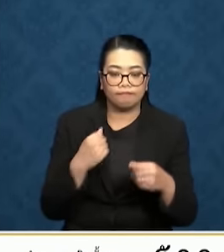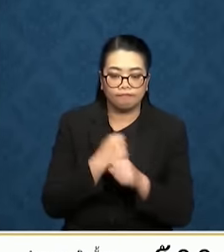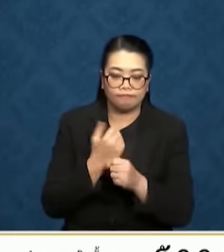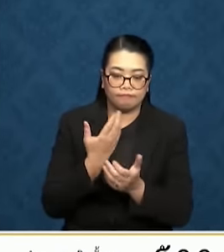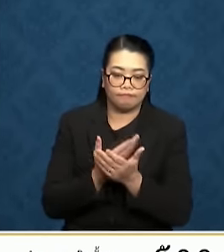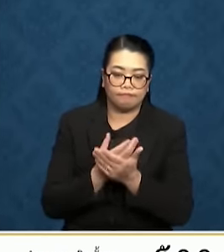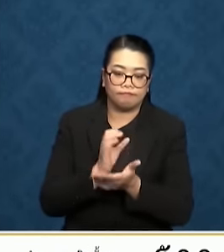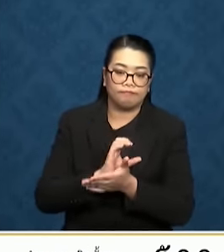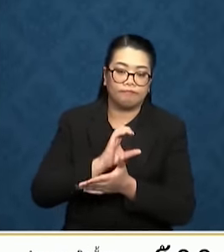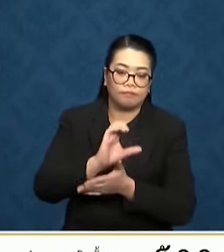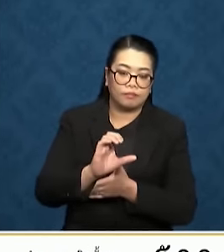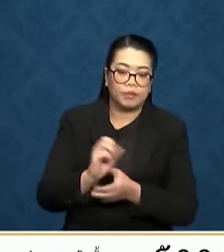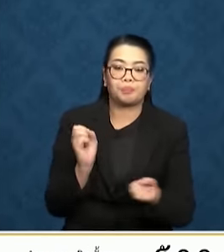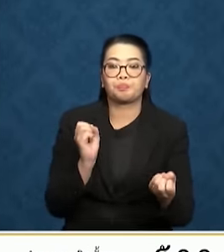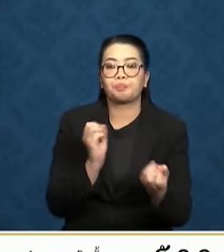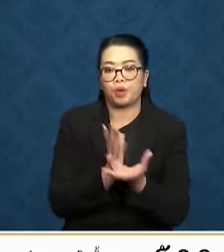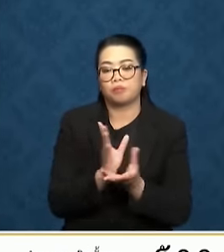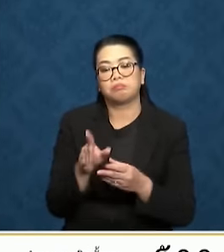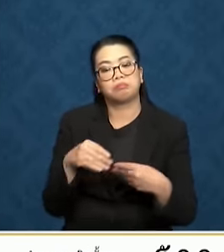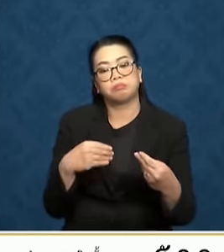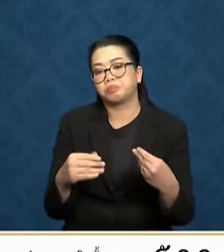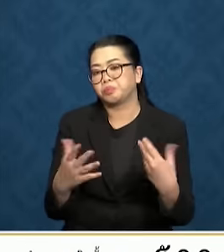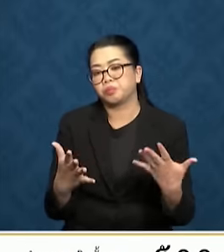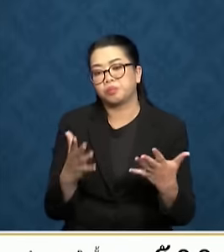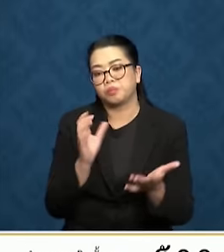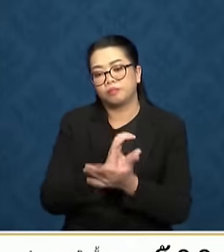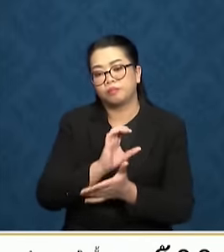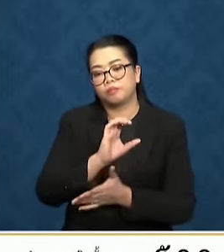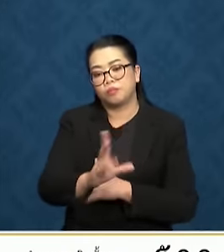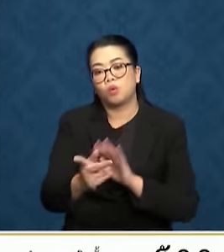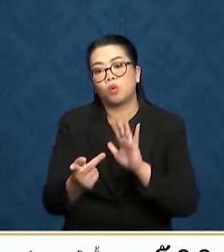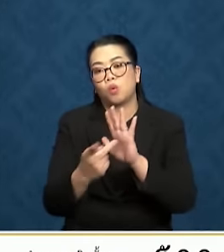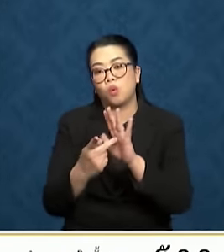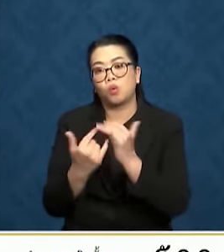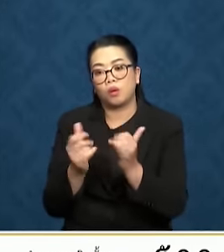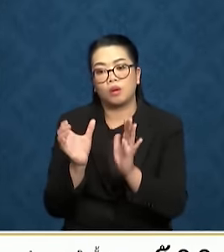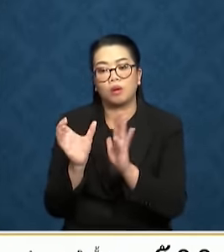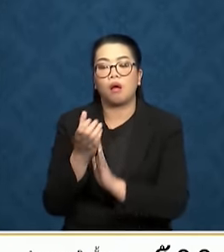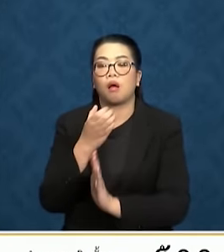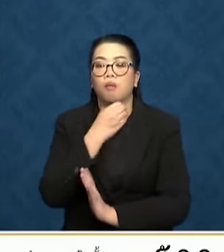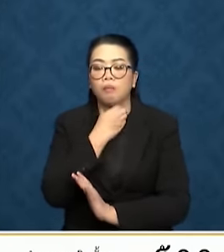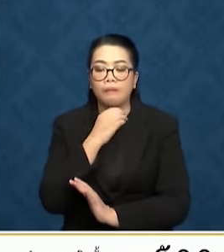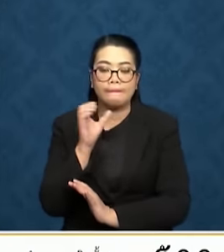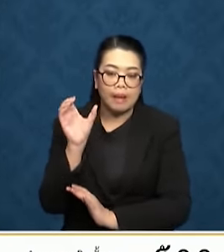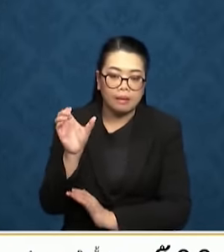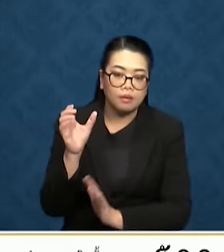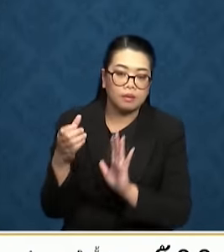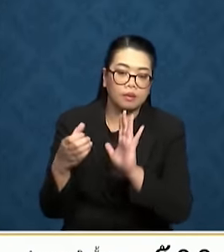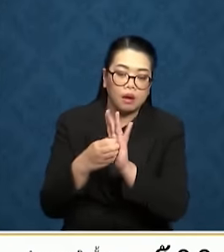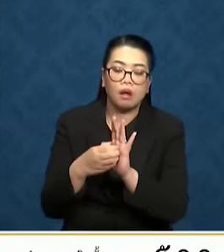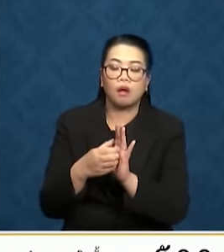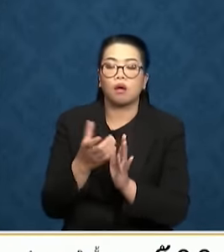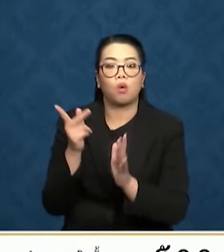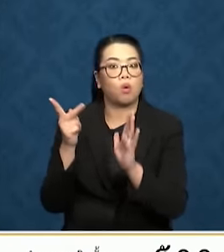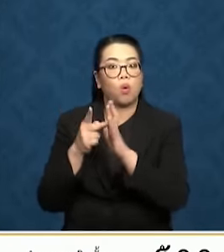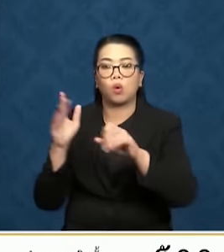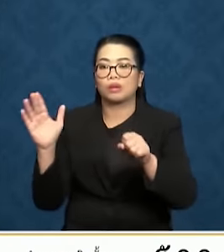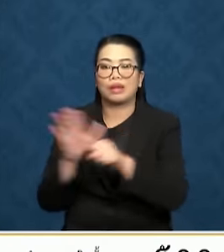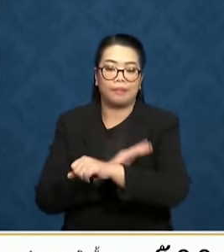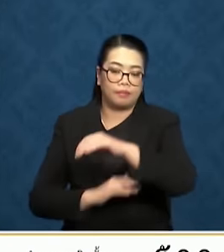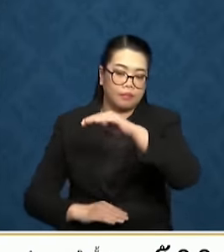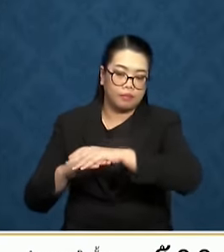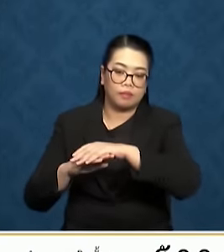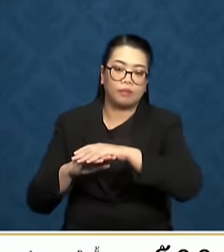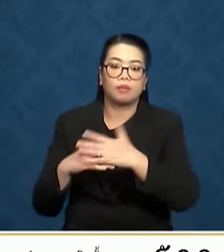ประมาณครับหรือว่าbudget flexibilityงบประมาณและการกู้ในครั้งนี้นะครับมันเป็นการเบ่งเต็มที่เลยมันเป็นการไต่เส้น